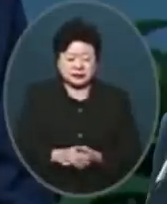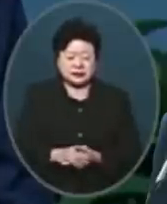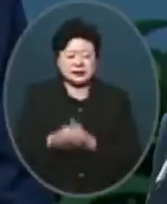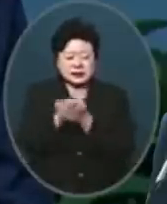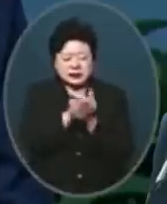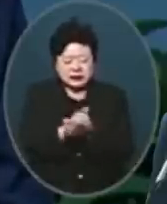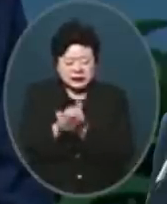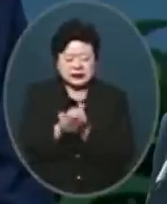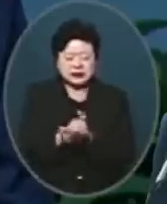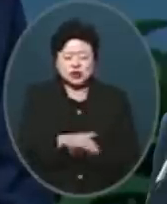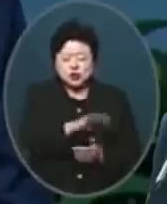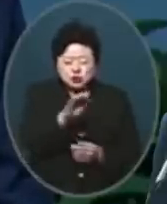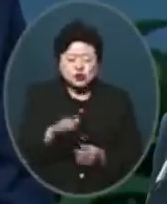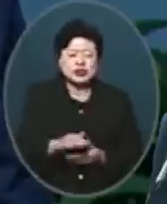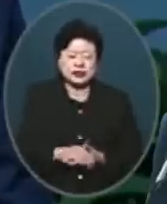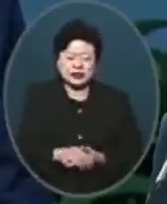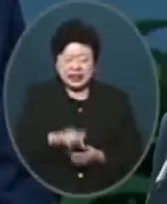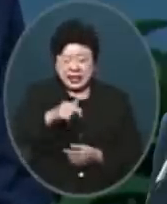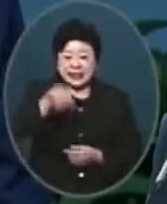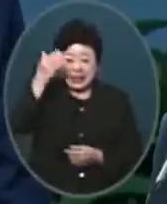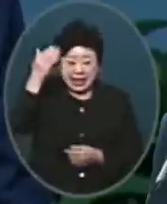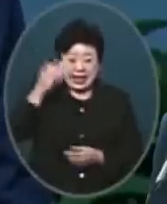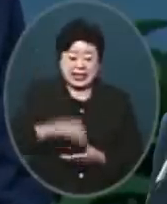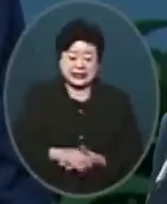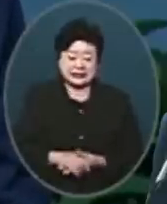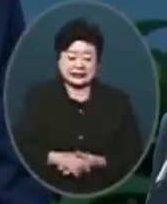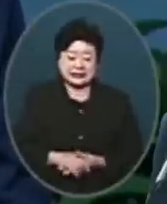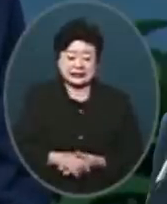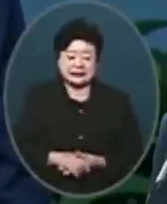지낸 우리들이었습니다.